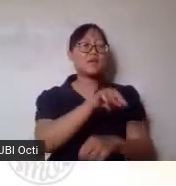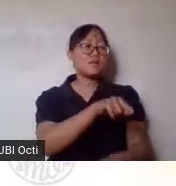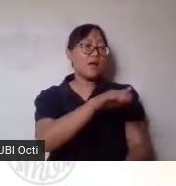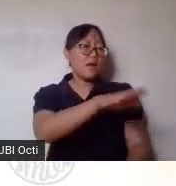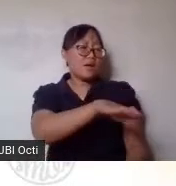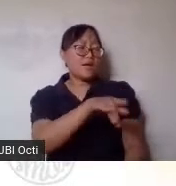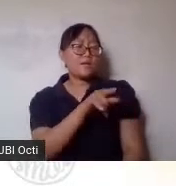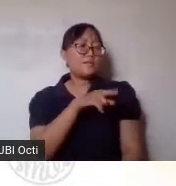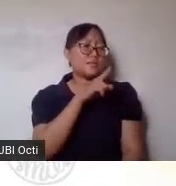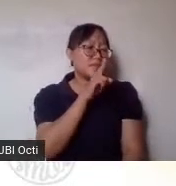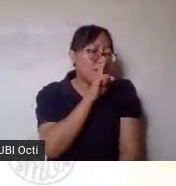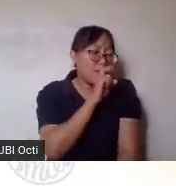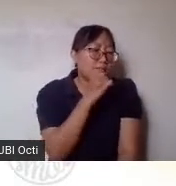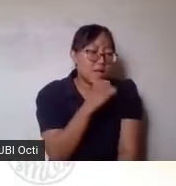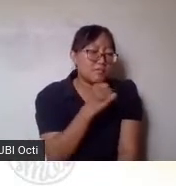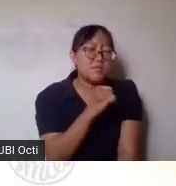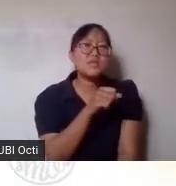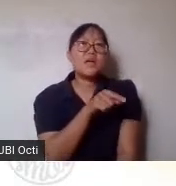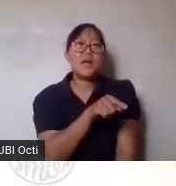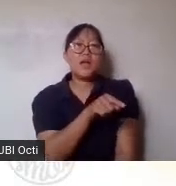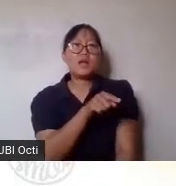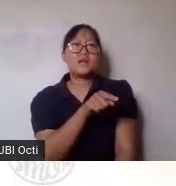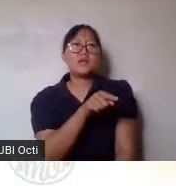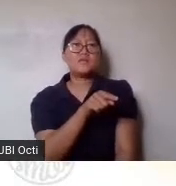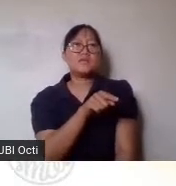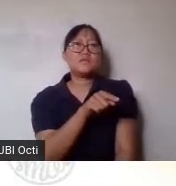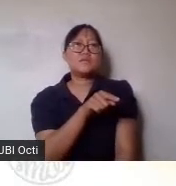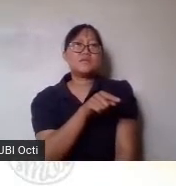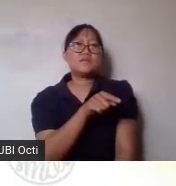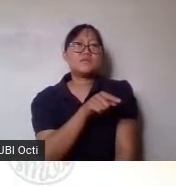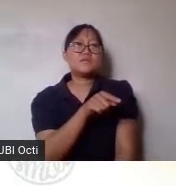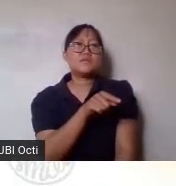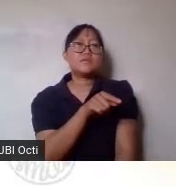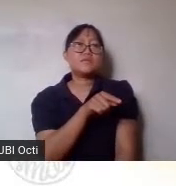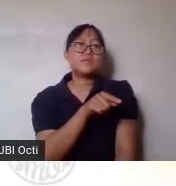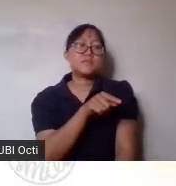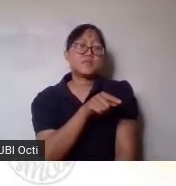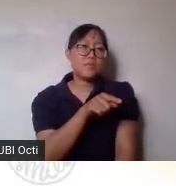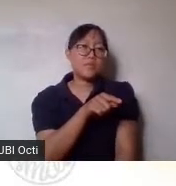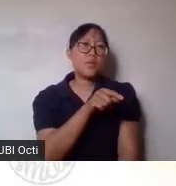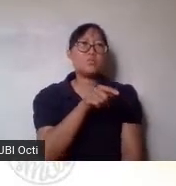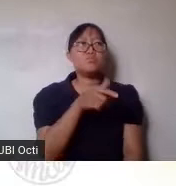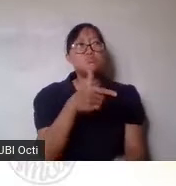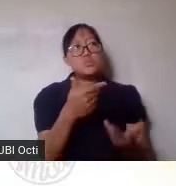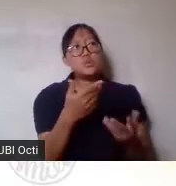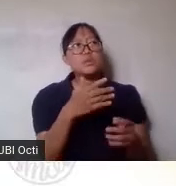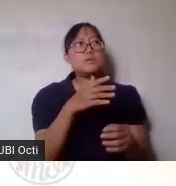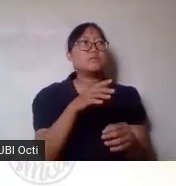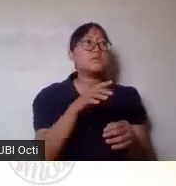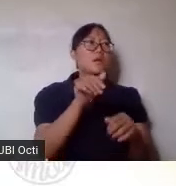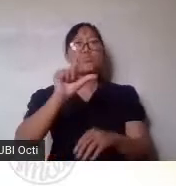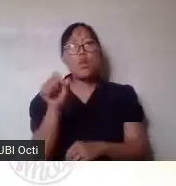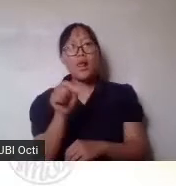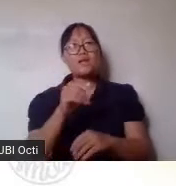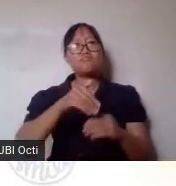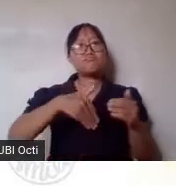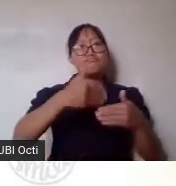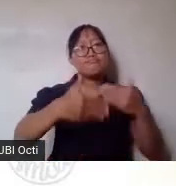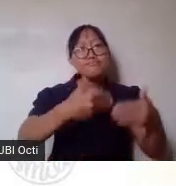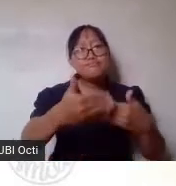kita temukan, bisa sudah berlangsung lebih dari 6 bulan. Ya. Dan di berbagai